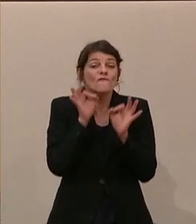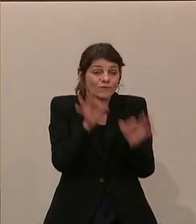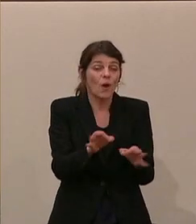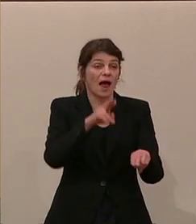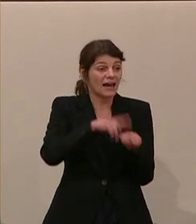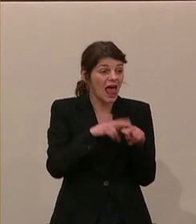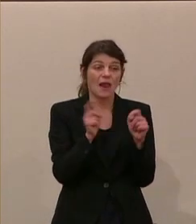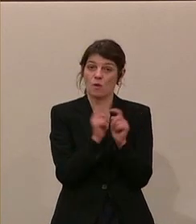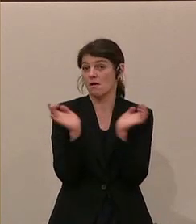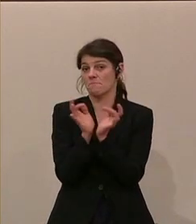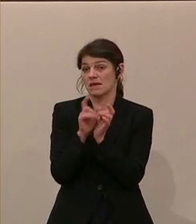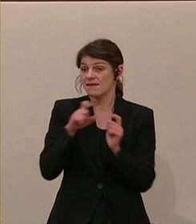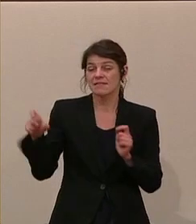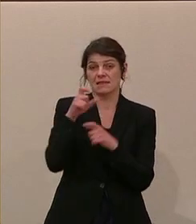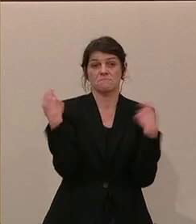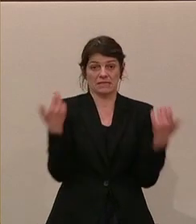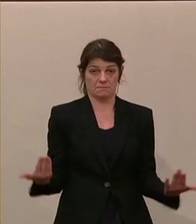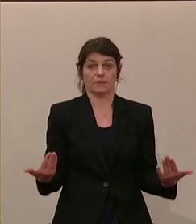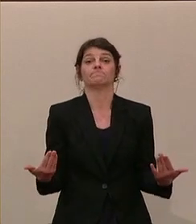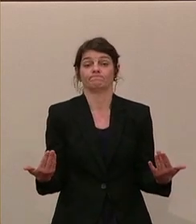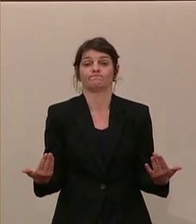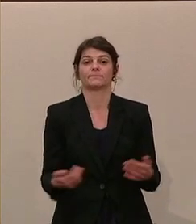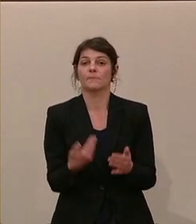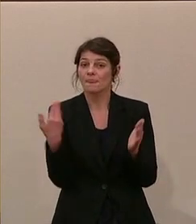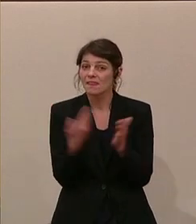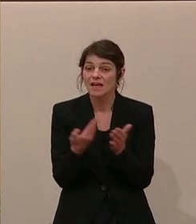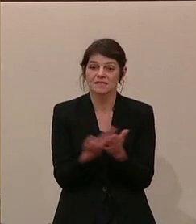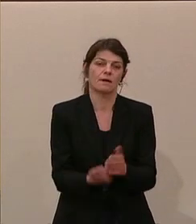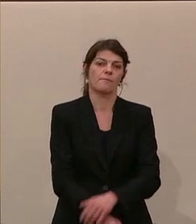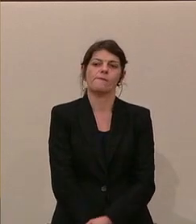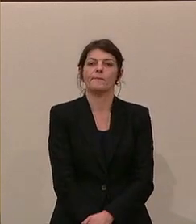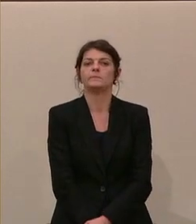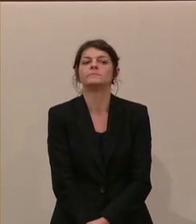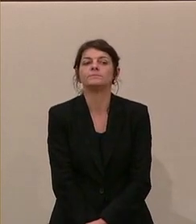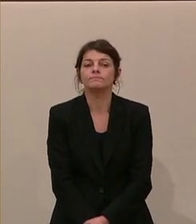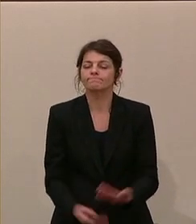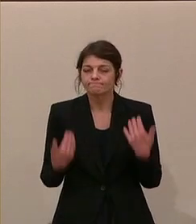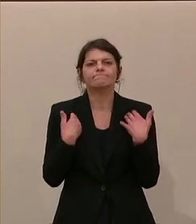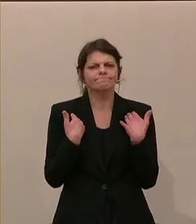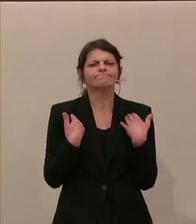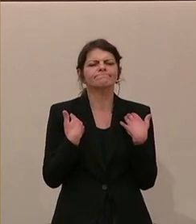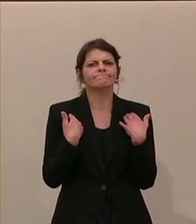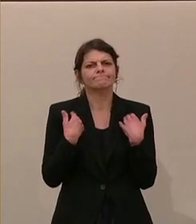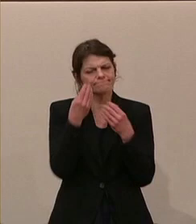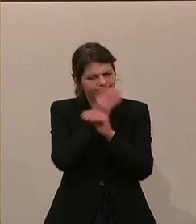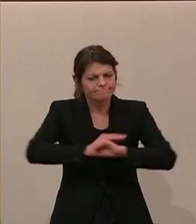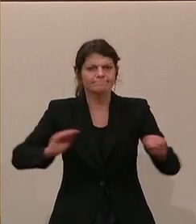kleinen und mittelständischen Betriebe. Deshalb kann ich schließen, dass diese